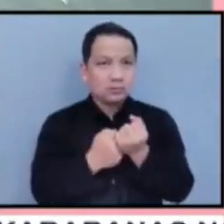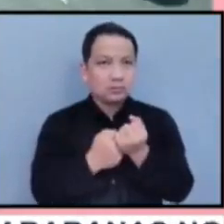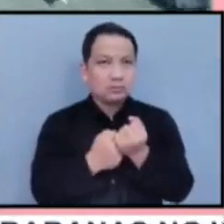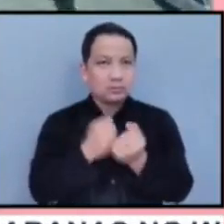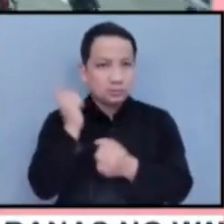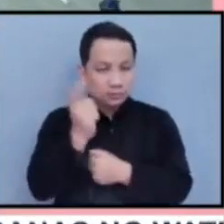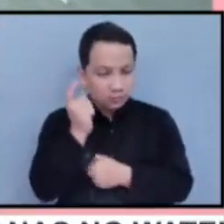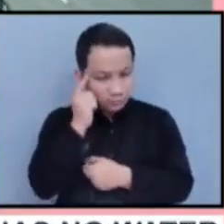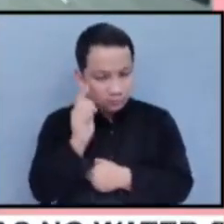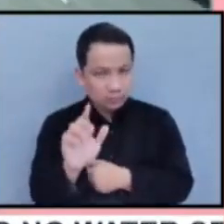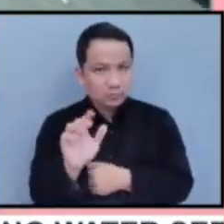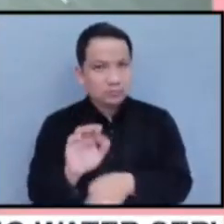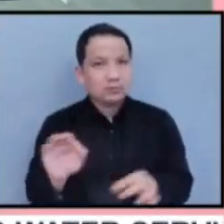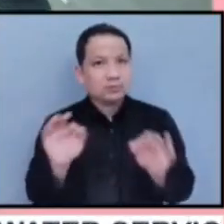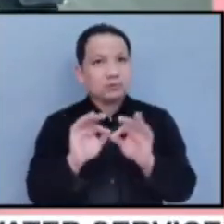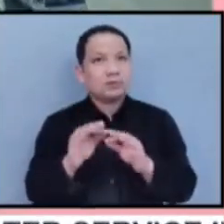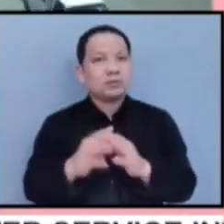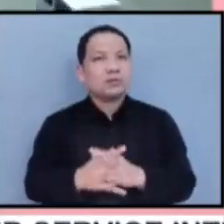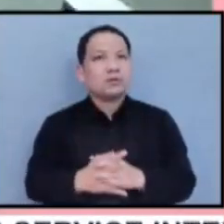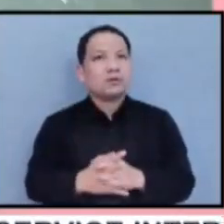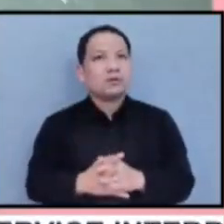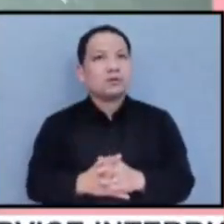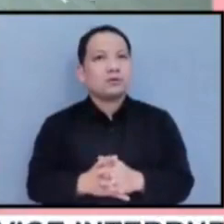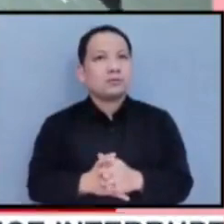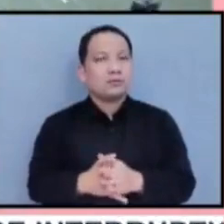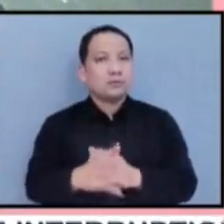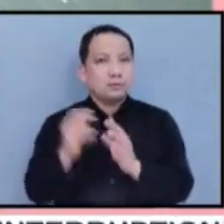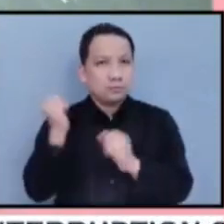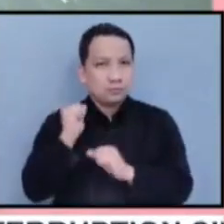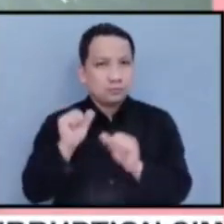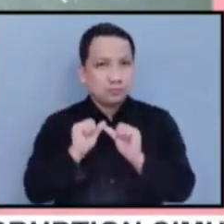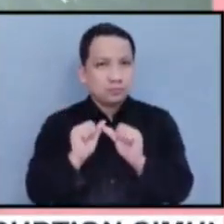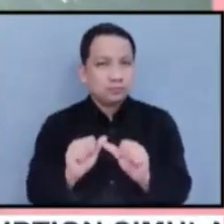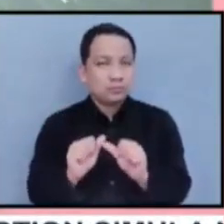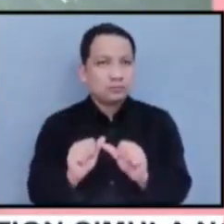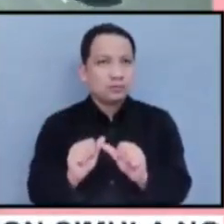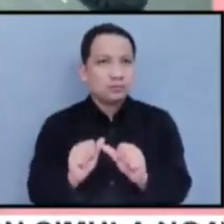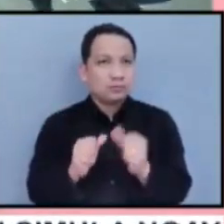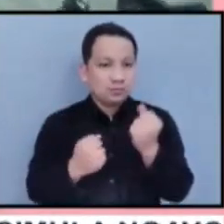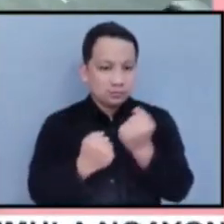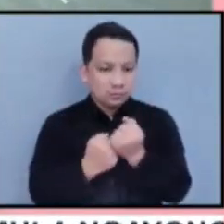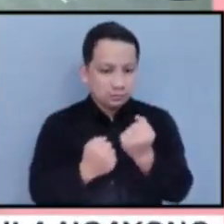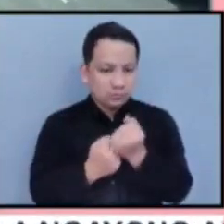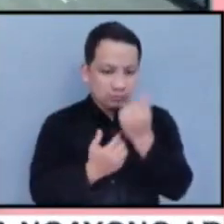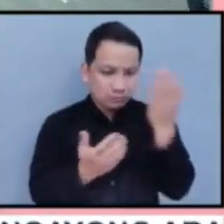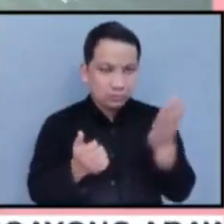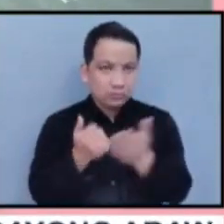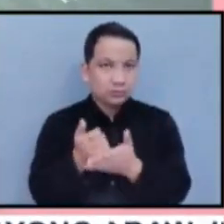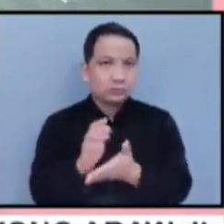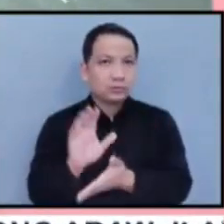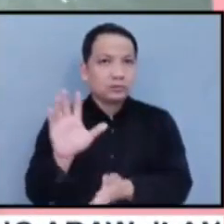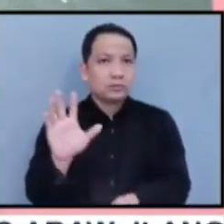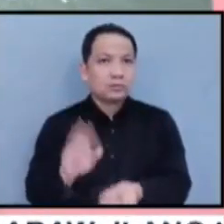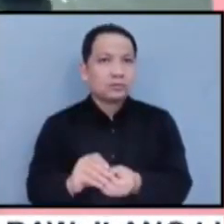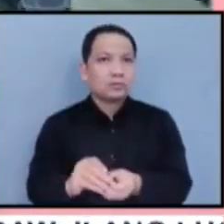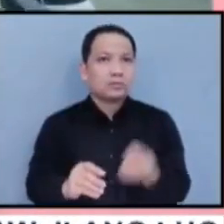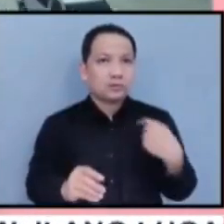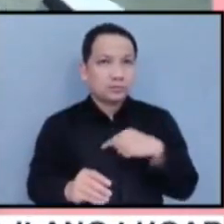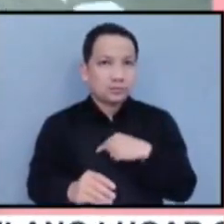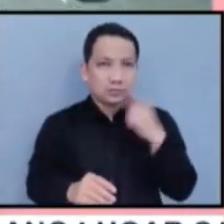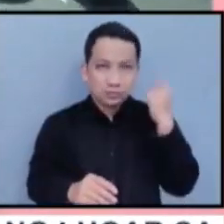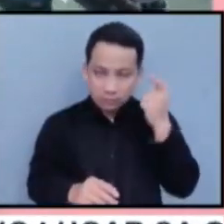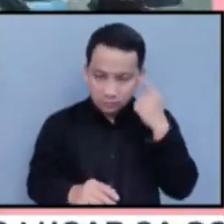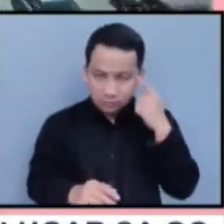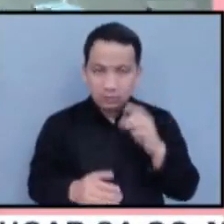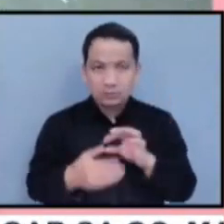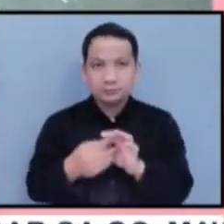government, and sana magtuloy-tuloy na yung suporta at pagtulong natin sa gobyerno,